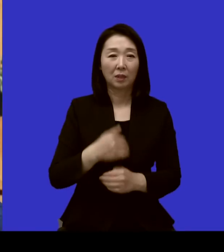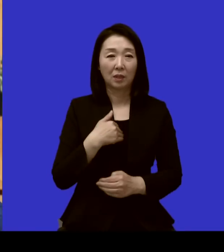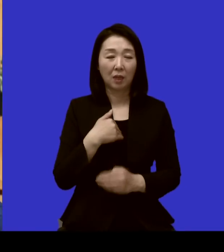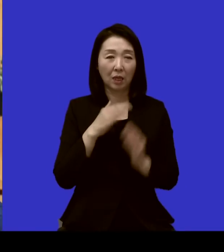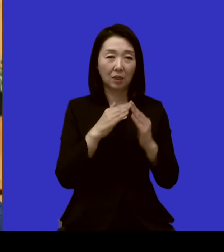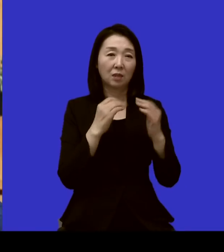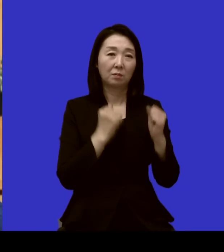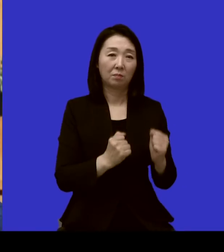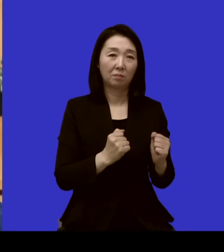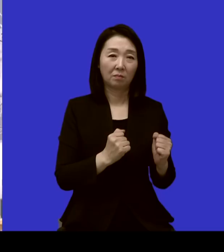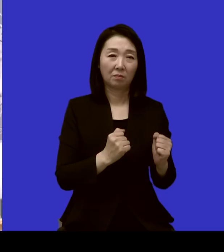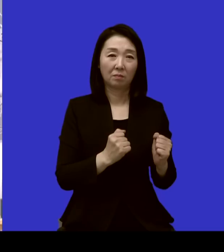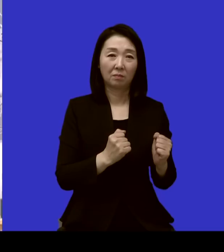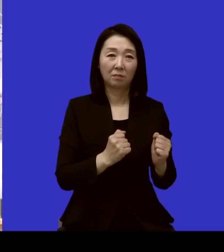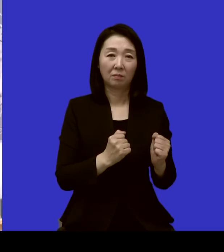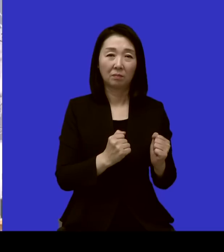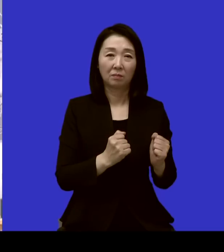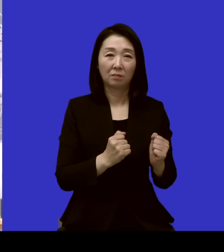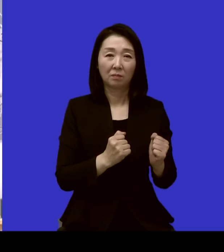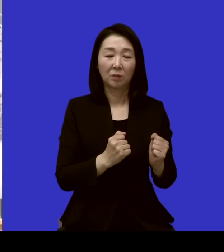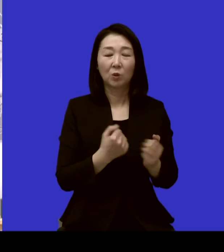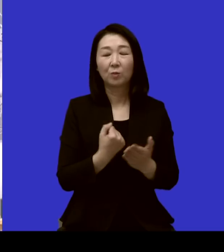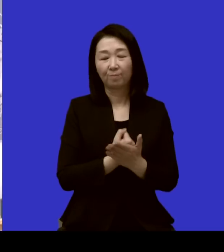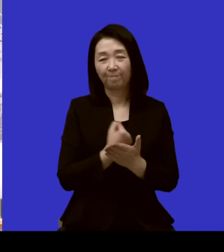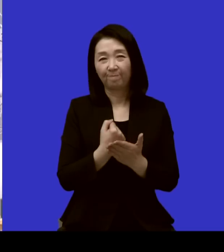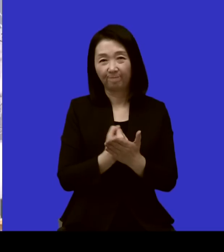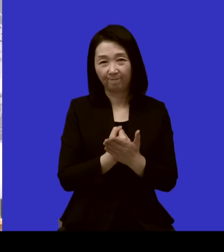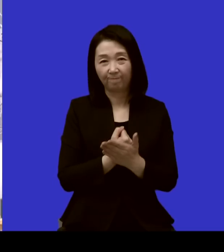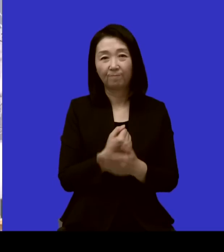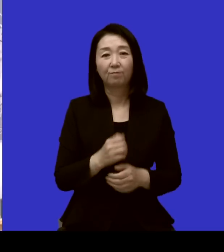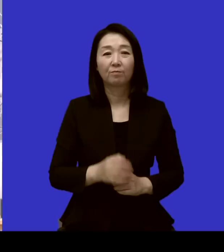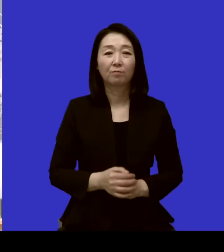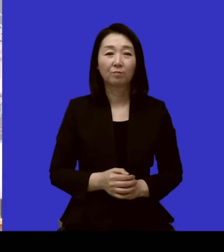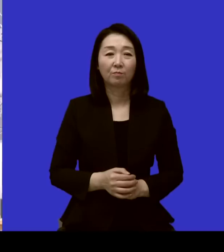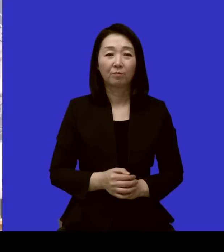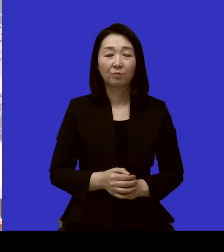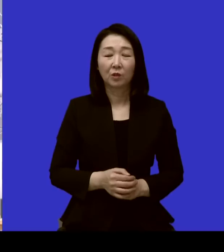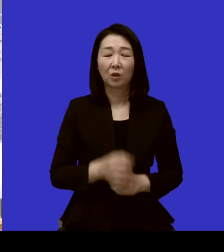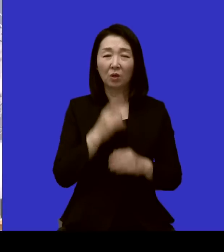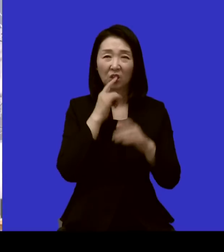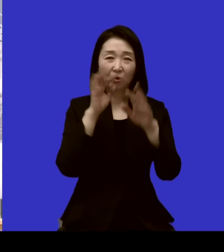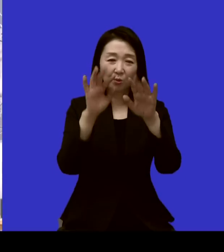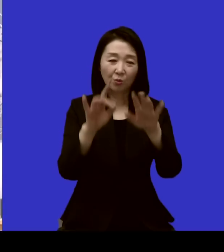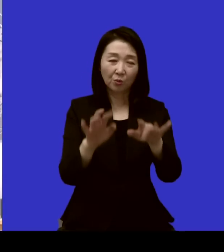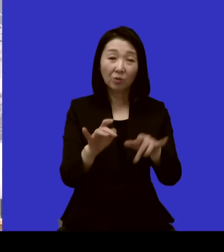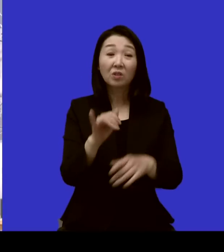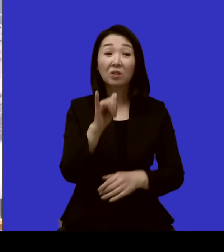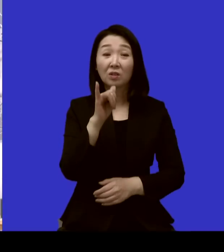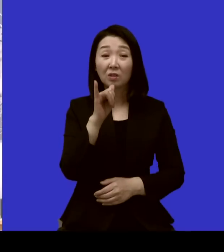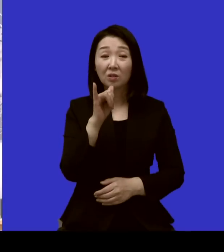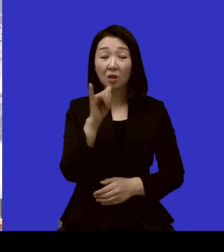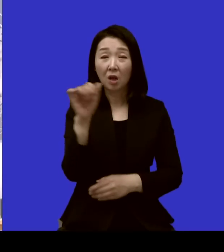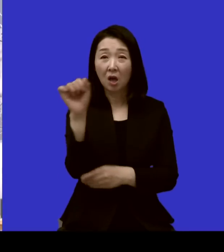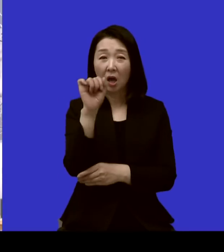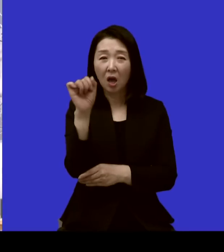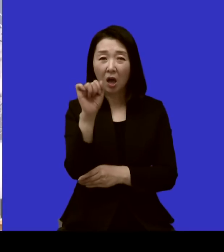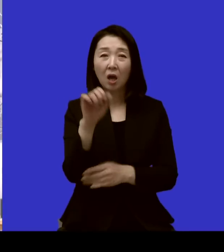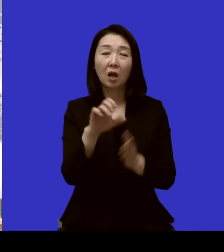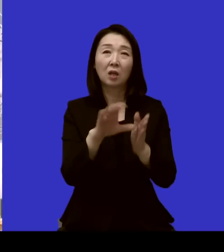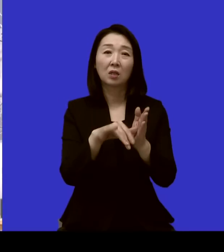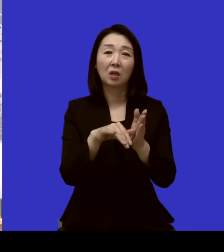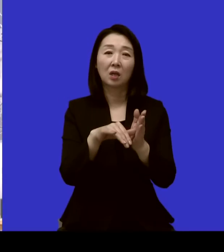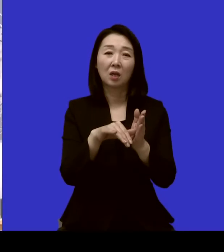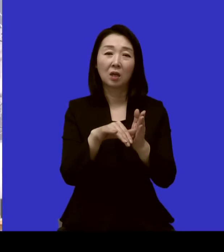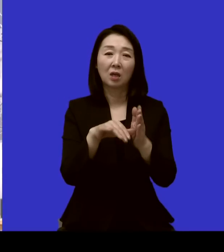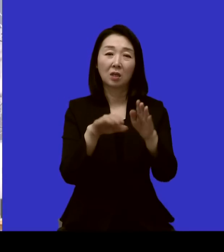남아 있었고 예. 이제 그게 조금 안타깝게도 그 눈길이었는데 그게 그 눈길에서 이제 이